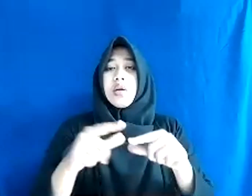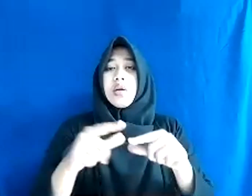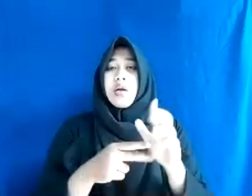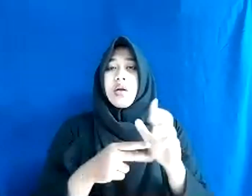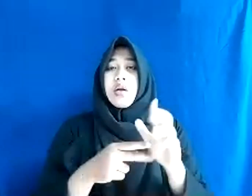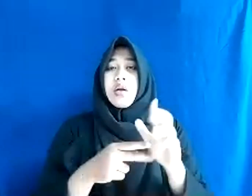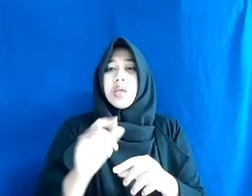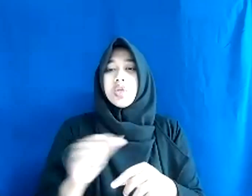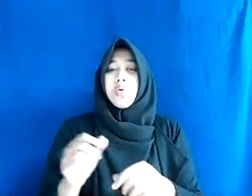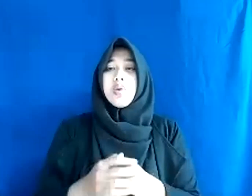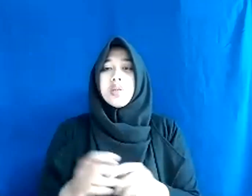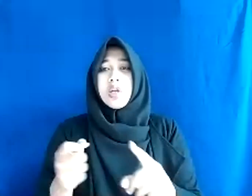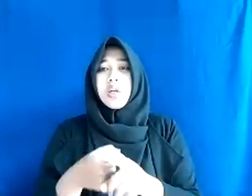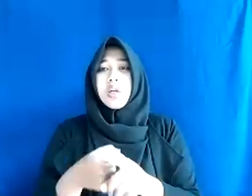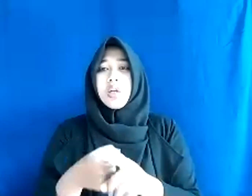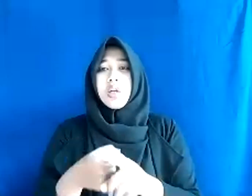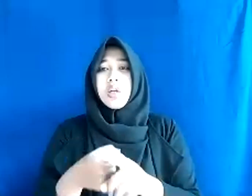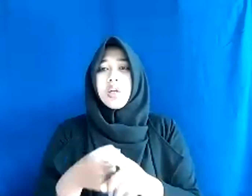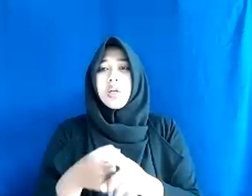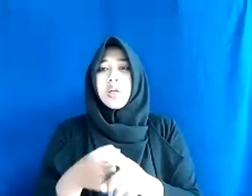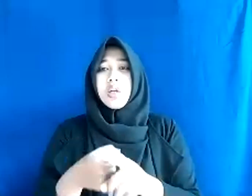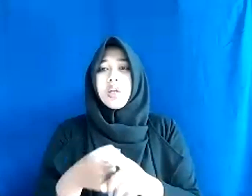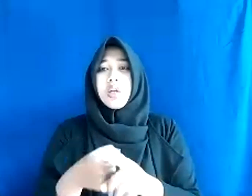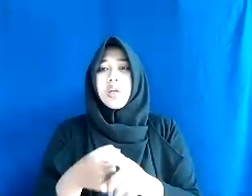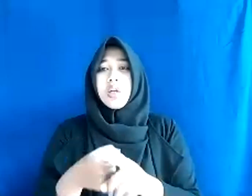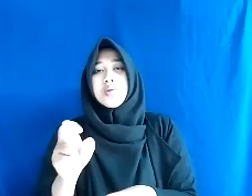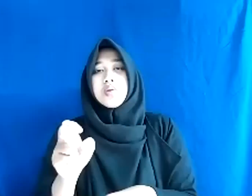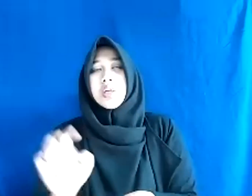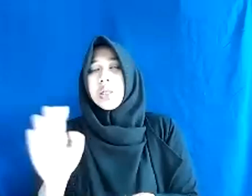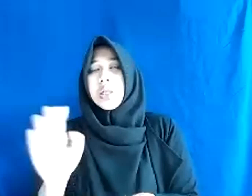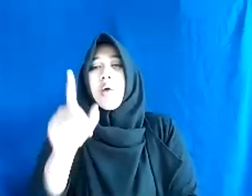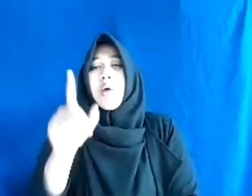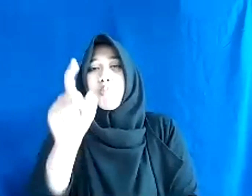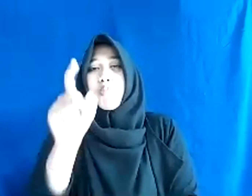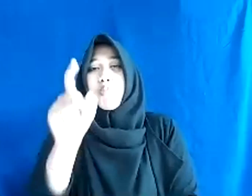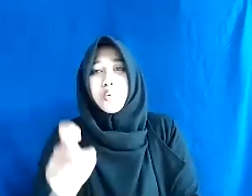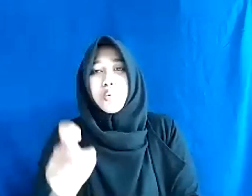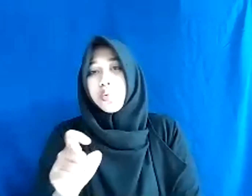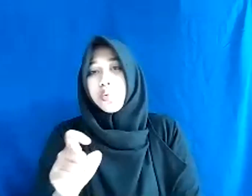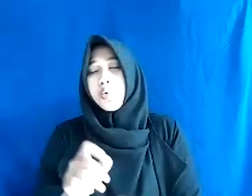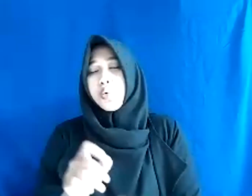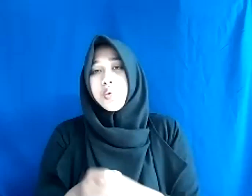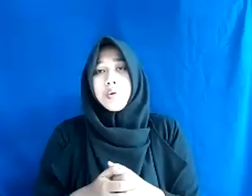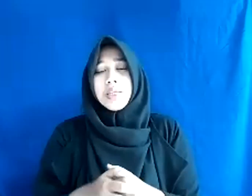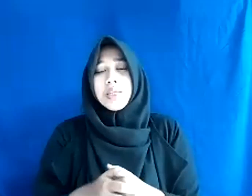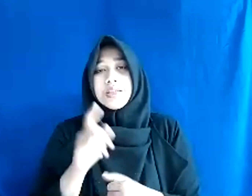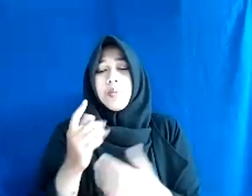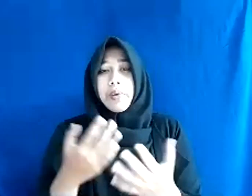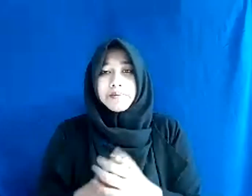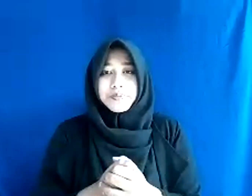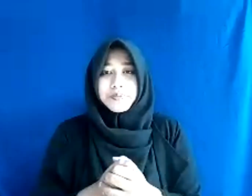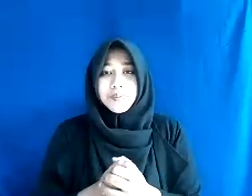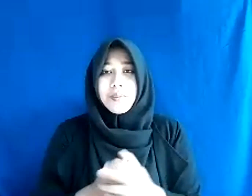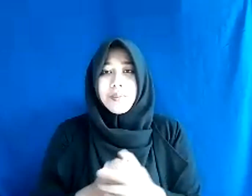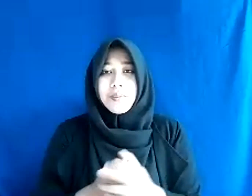misalnya, itu kita tidak memerlukan itu. Karena kalau kita pun membeli online yang jauh,